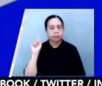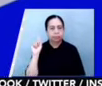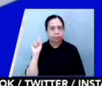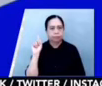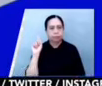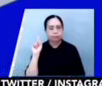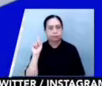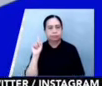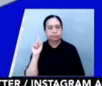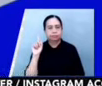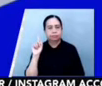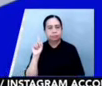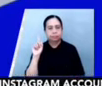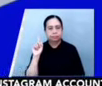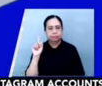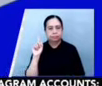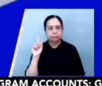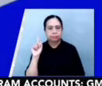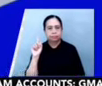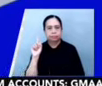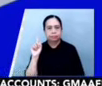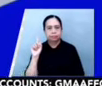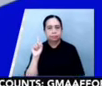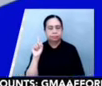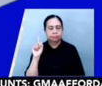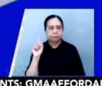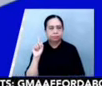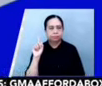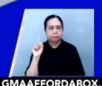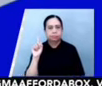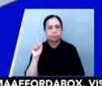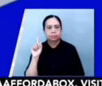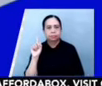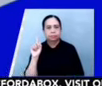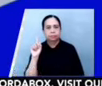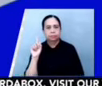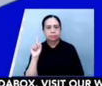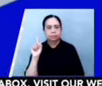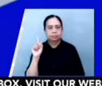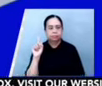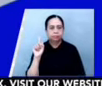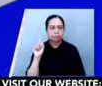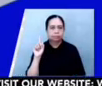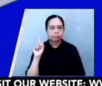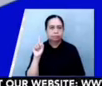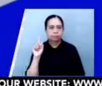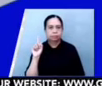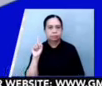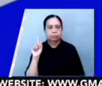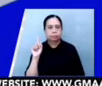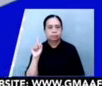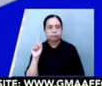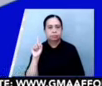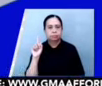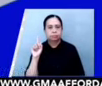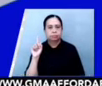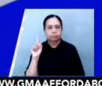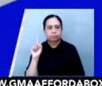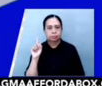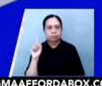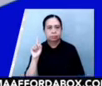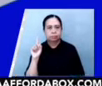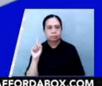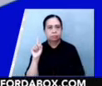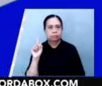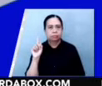Nasugbu Lemery bawan San Juan San Luis Taal Agoncillo Balayan Mabini maging